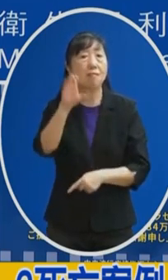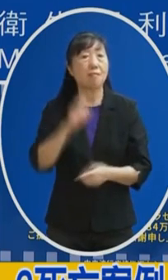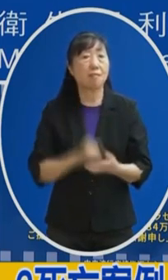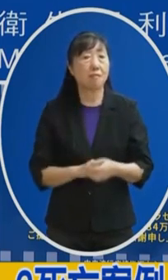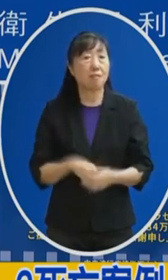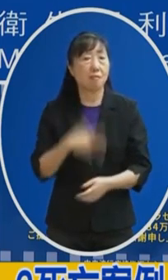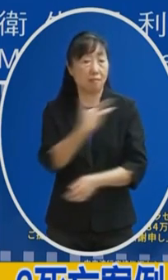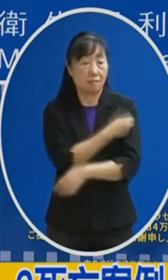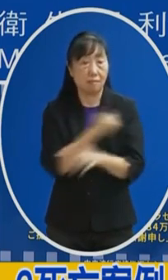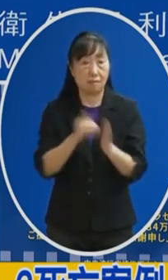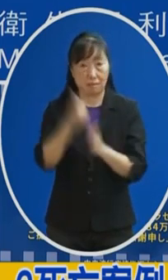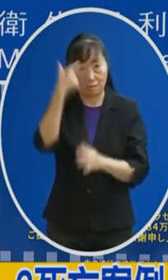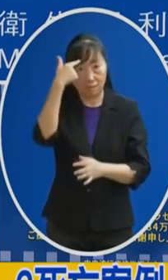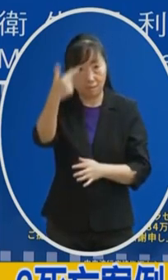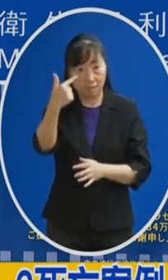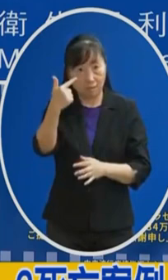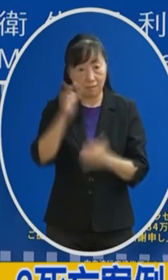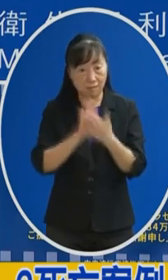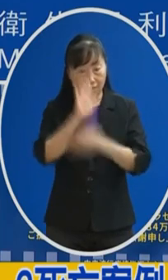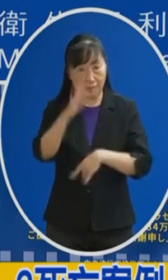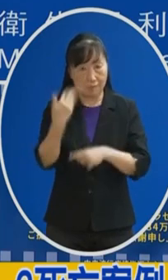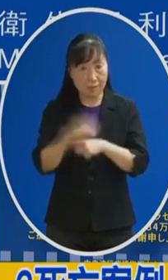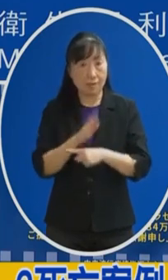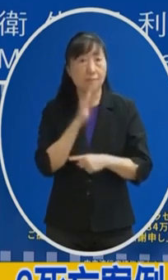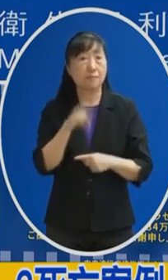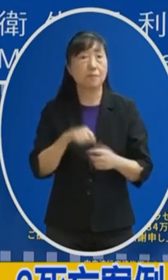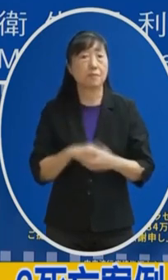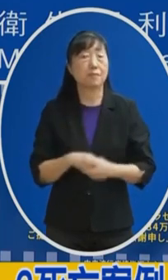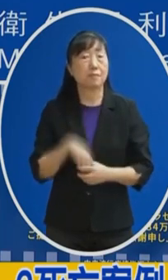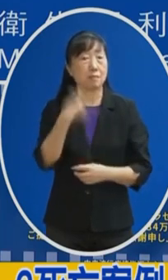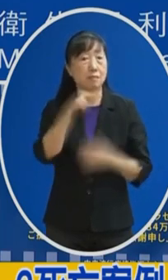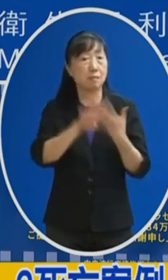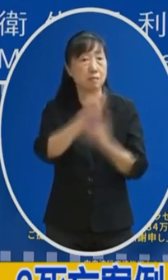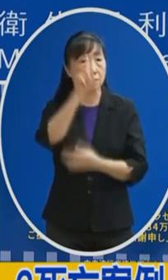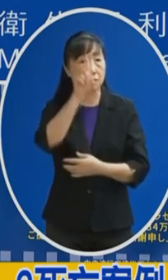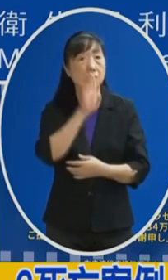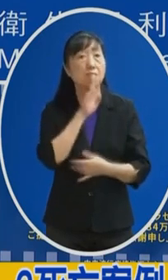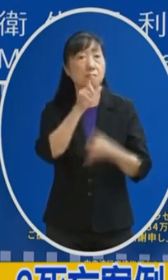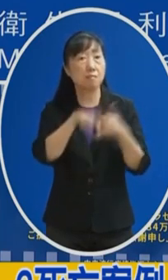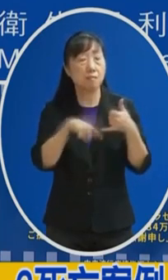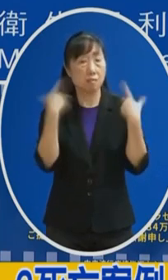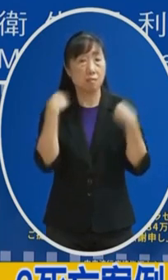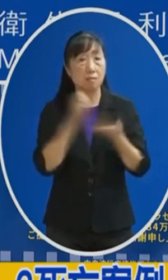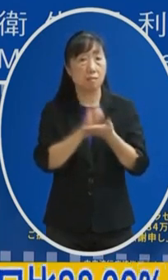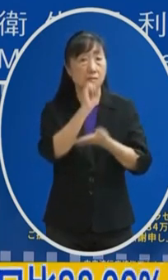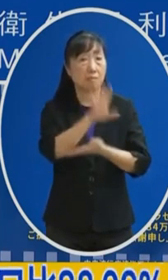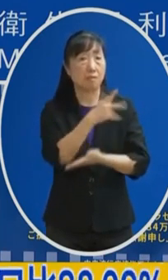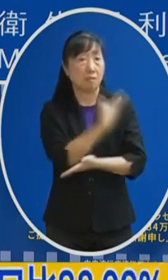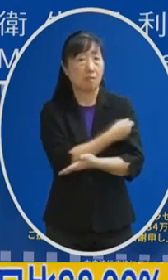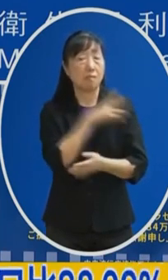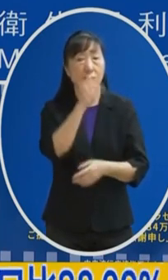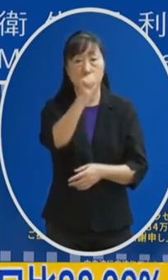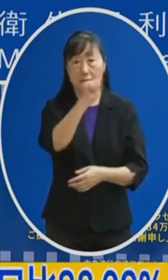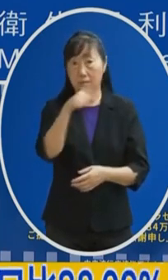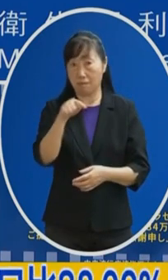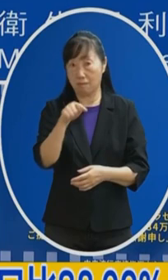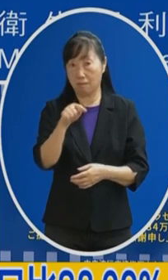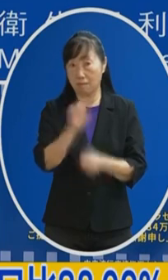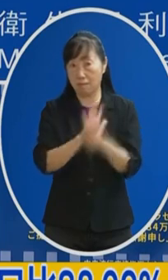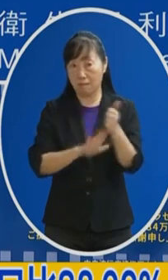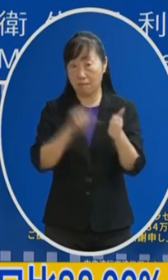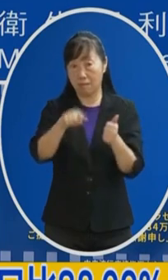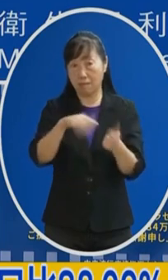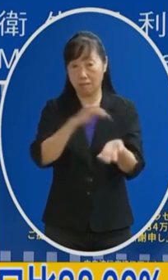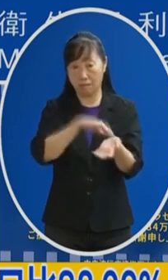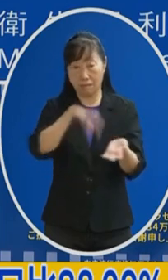苮接种后6天之后发生。那另外还有1例是原通报接种 A 类疫苮，导致病人住院